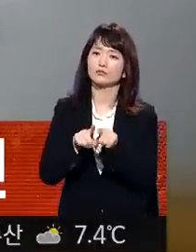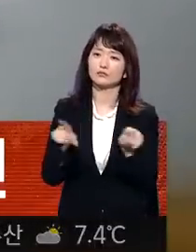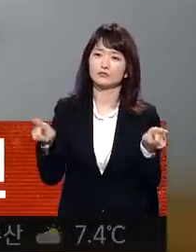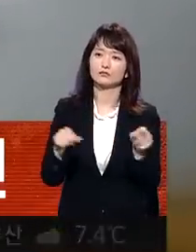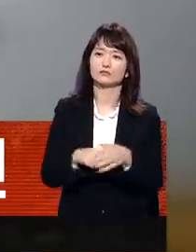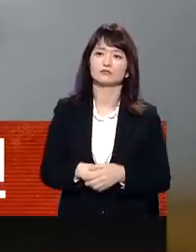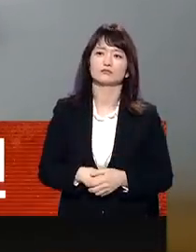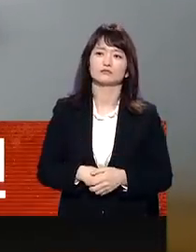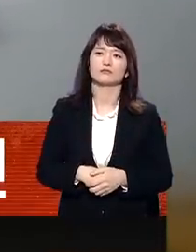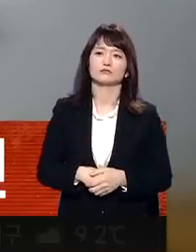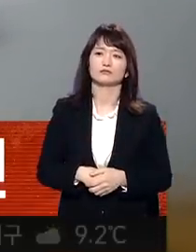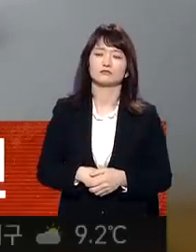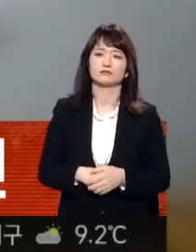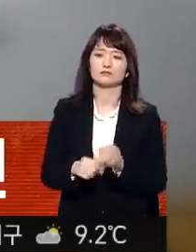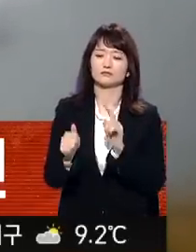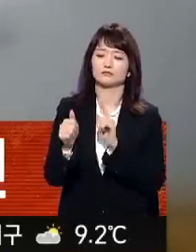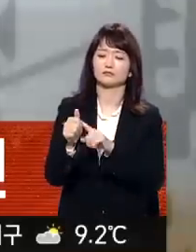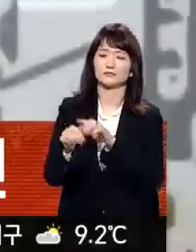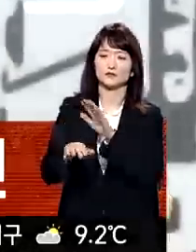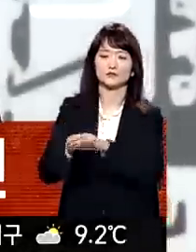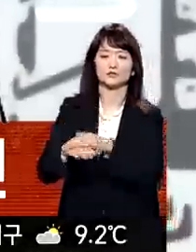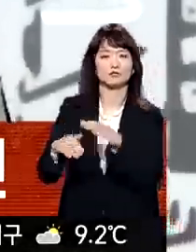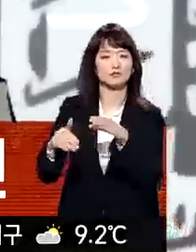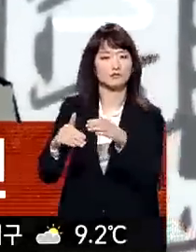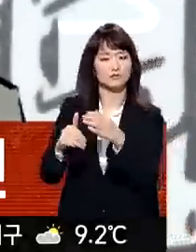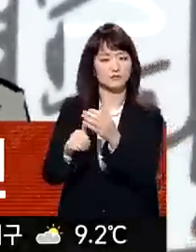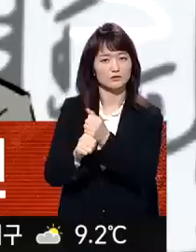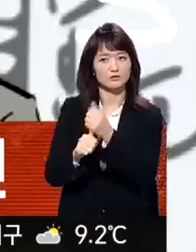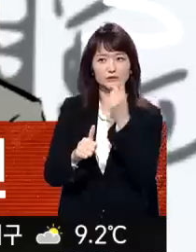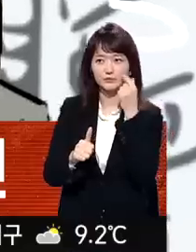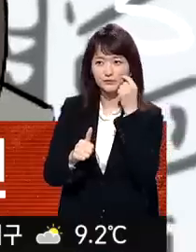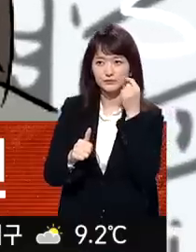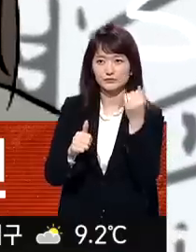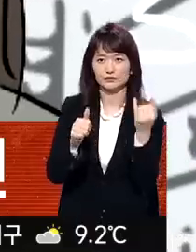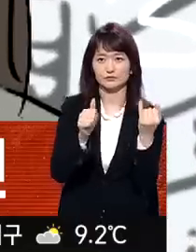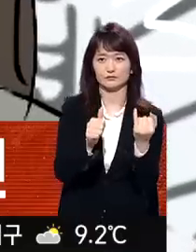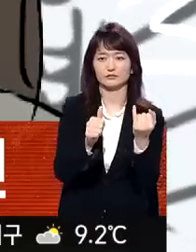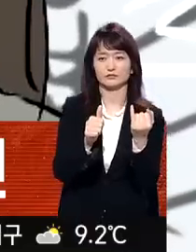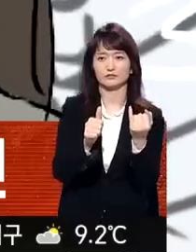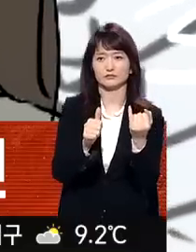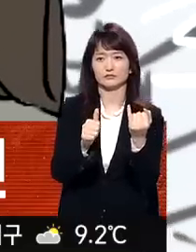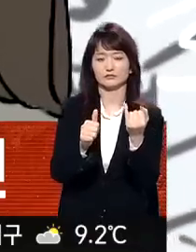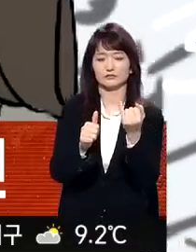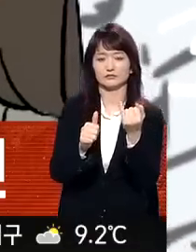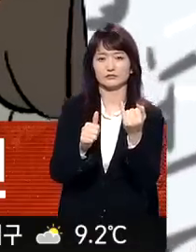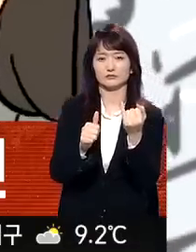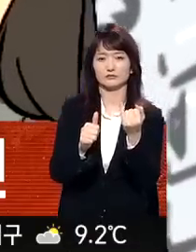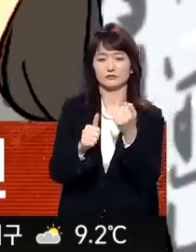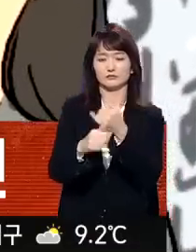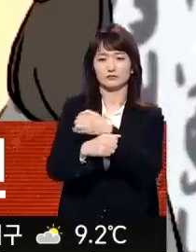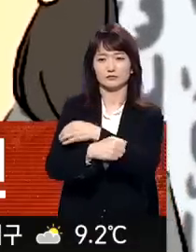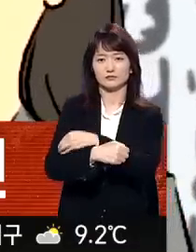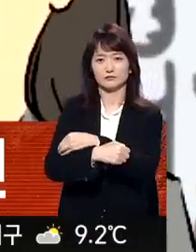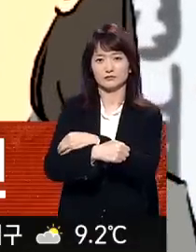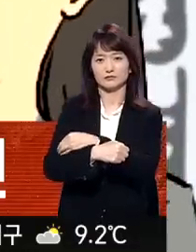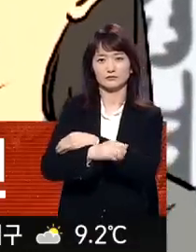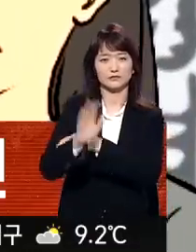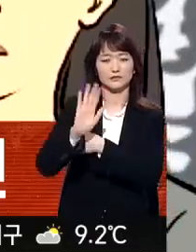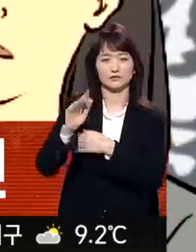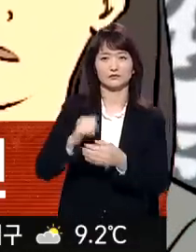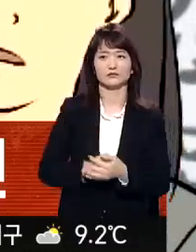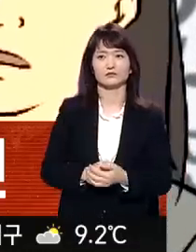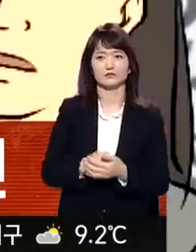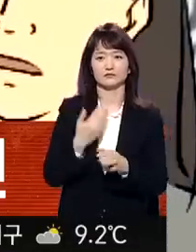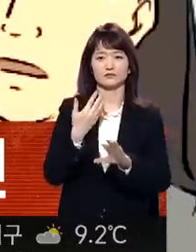손 하나 못 대게 하고 팔짱 같은 것도 못 끼게 하고 만약에 팔짱을 끼잖아요. 팔짱 바로 빼버립니다. 그렇게 난리를 치고 또